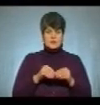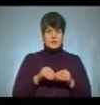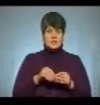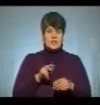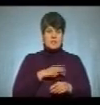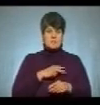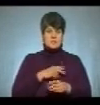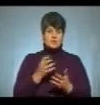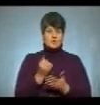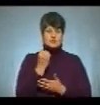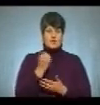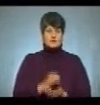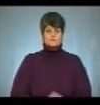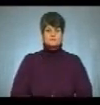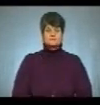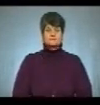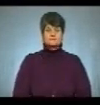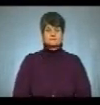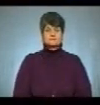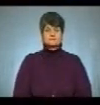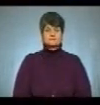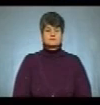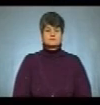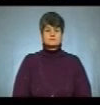получають. Марія Котенко, Андрій Бодак, новини.